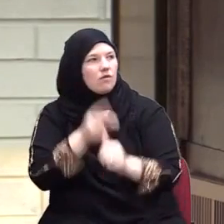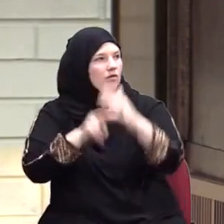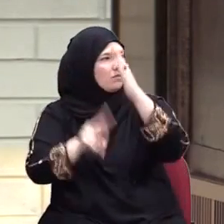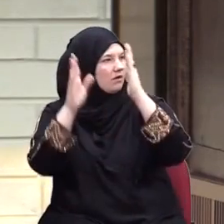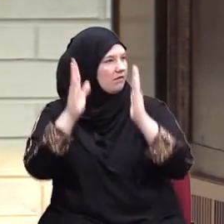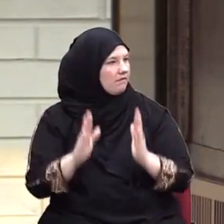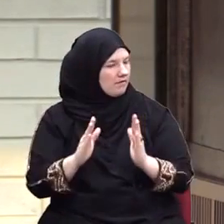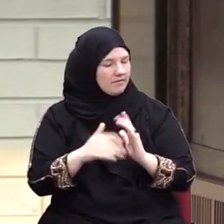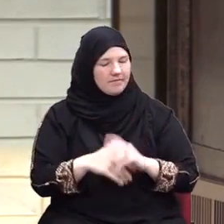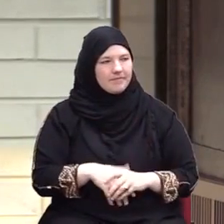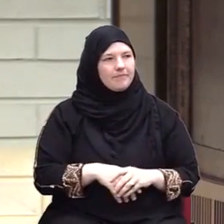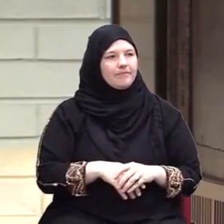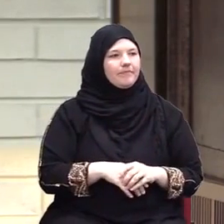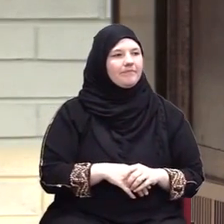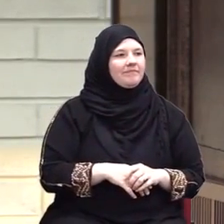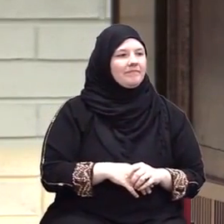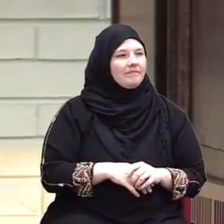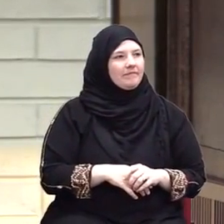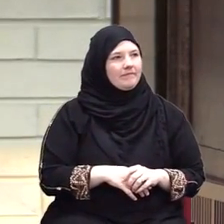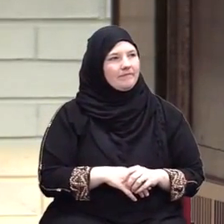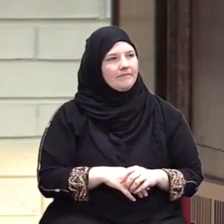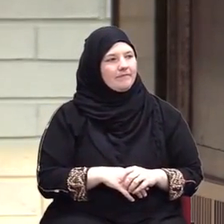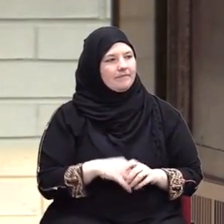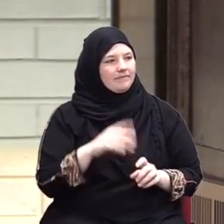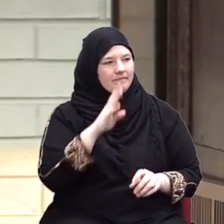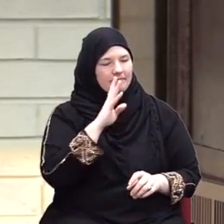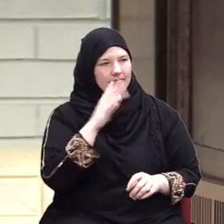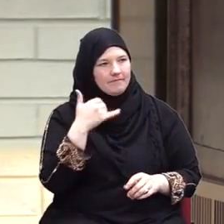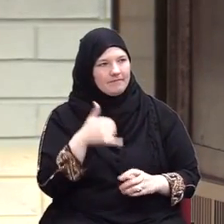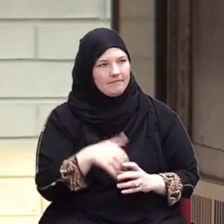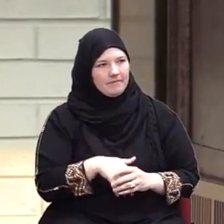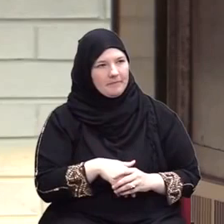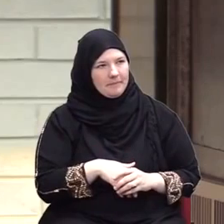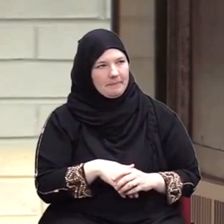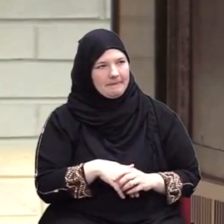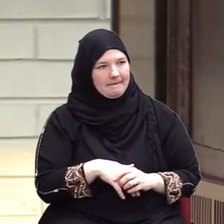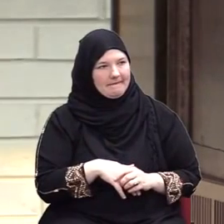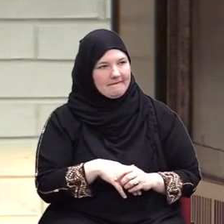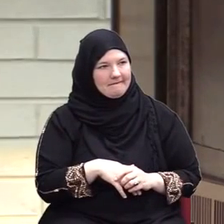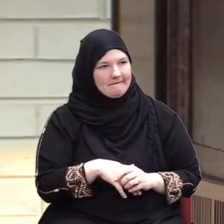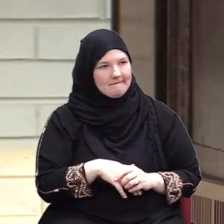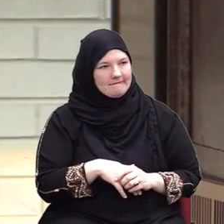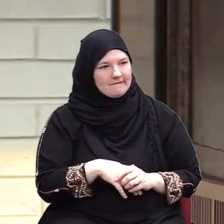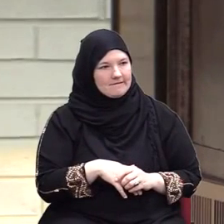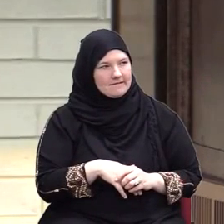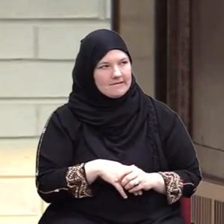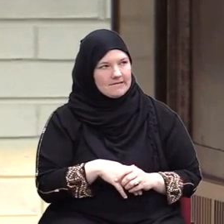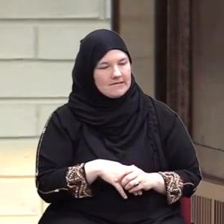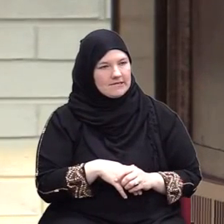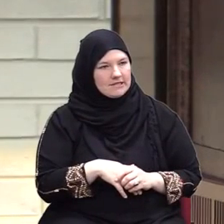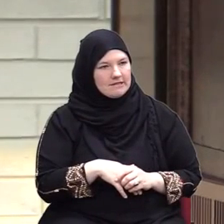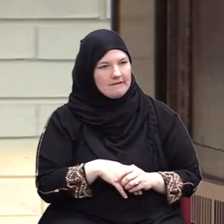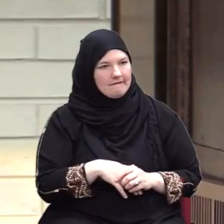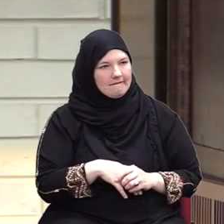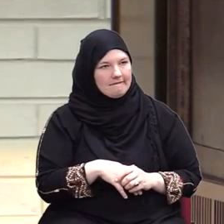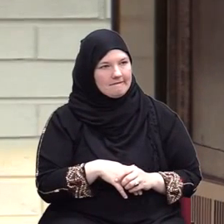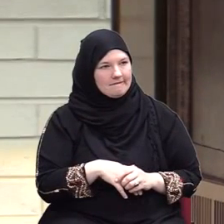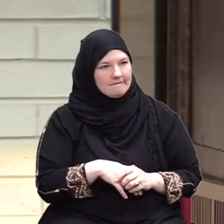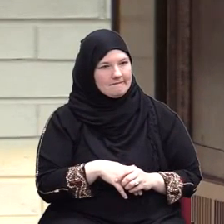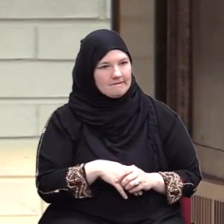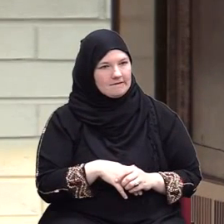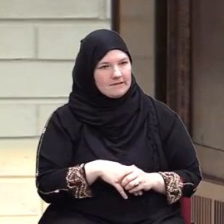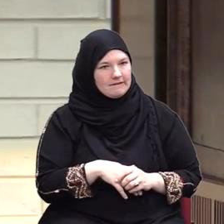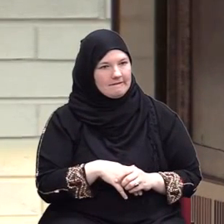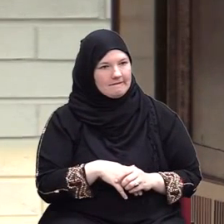وَاصْبِرْ نَفْسَكَ مَعَ الَّذِينَ يَدْعُونَ رَبَّهُمْ بِالْغَدَاةِ وَالْعَشِيِّ يريدون وجهه ولا تعد عيناك